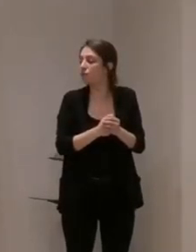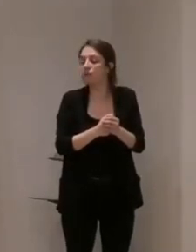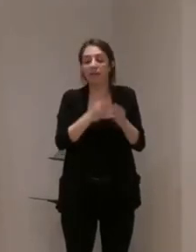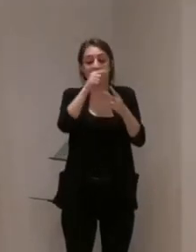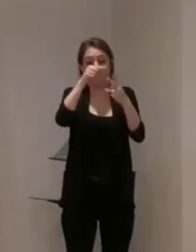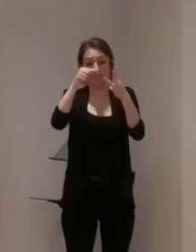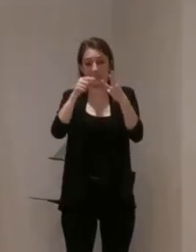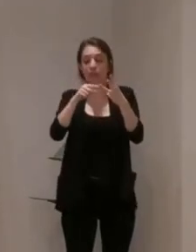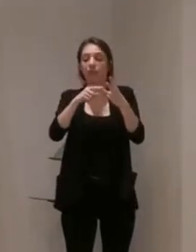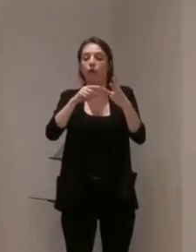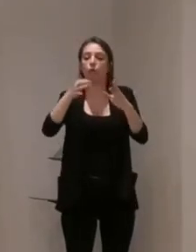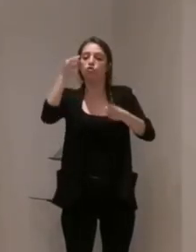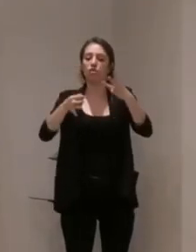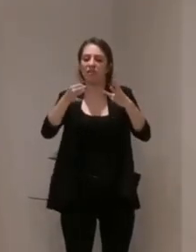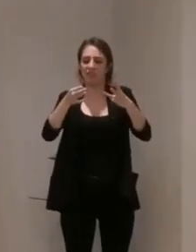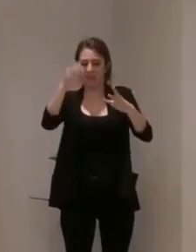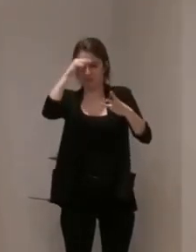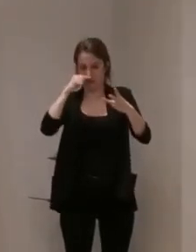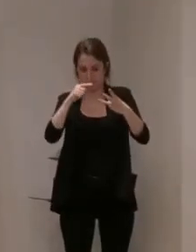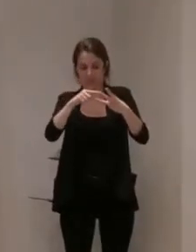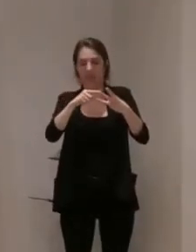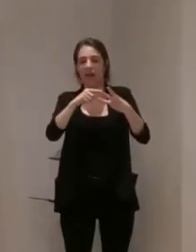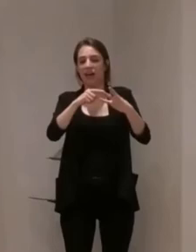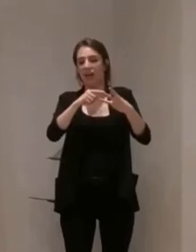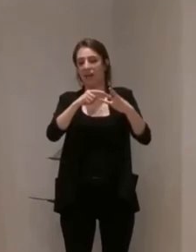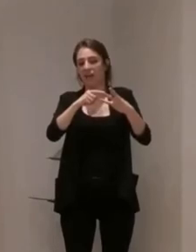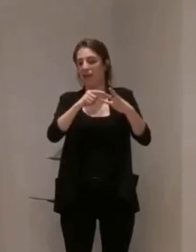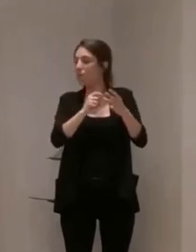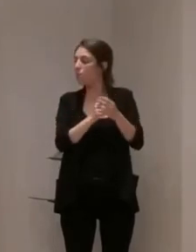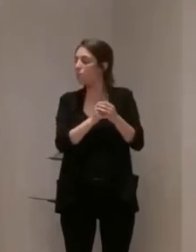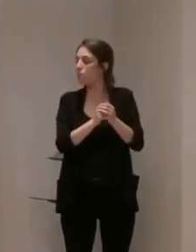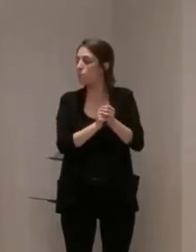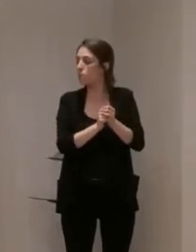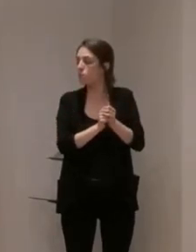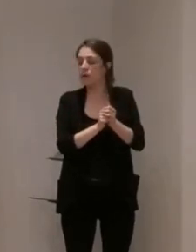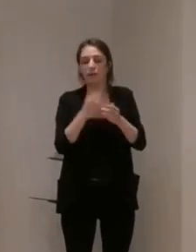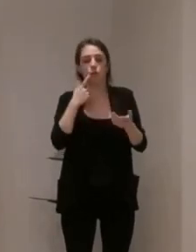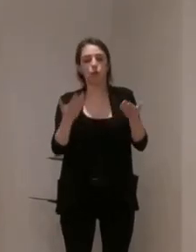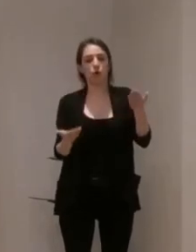tres territoris connectats. Que diguem-ne que un no aguanta